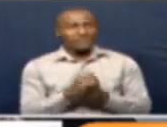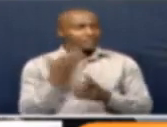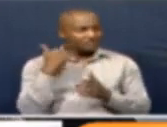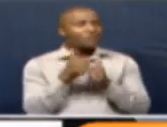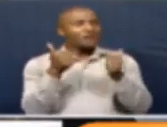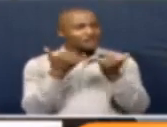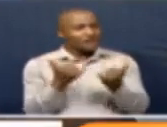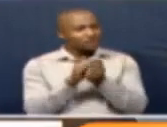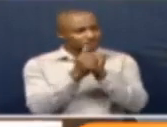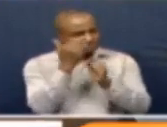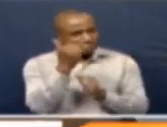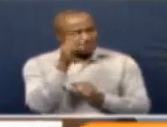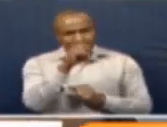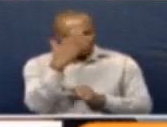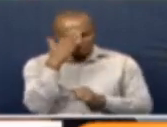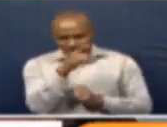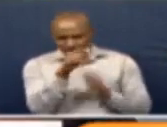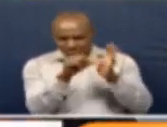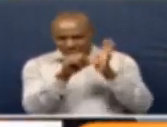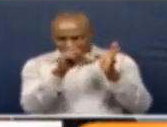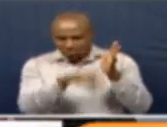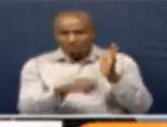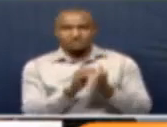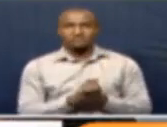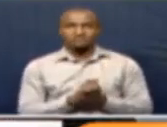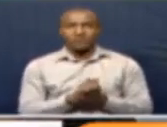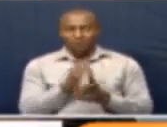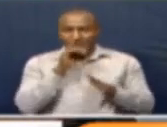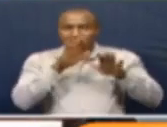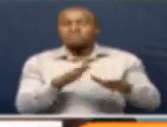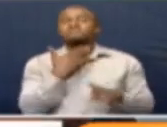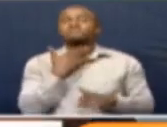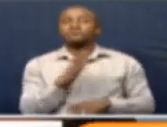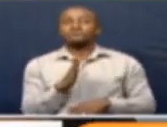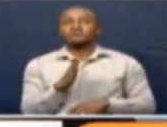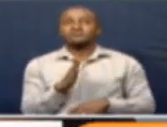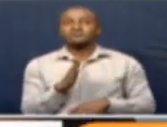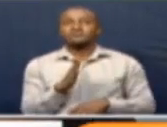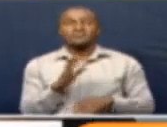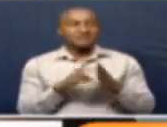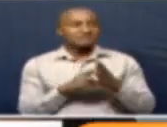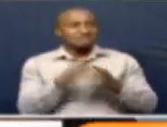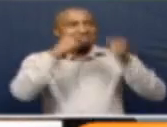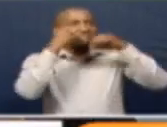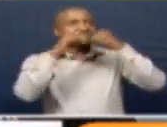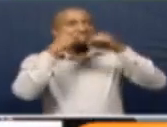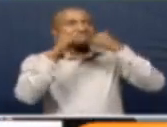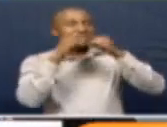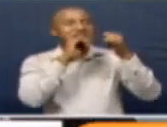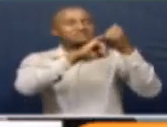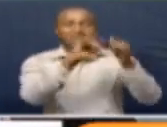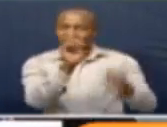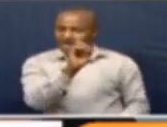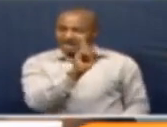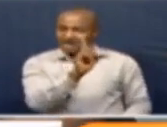hivyo? Jaribu ujue ni kitu gani kinamfanya huyu bwana hataki kukaa nyumbani. Na kutaka kujua sio ukali mwanangu, ni